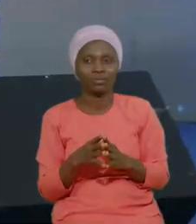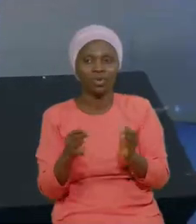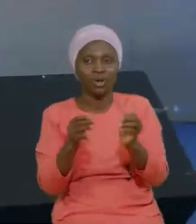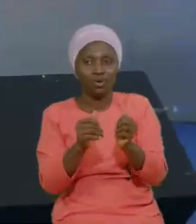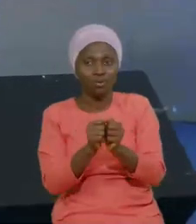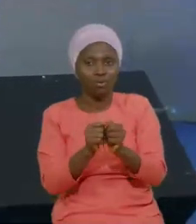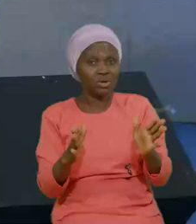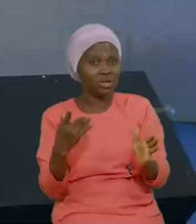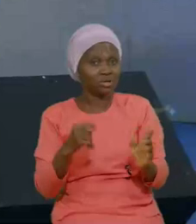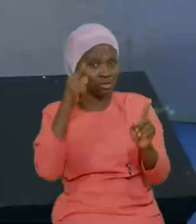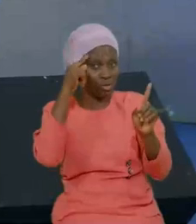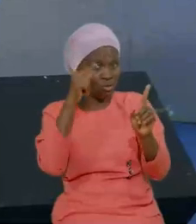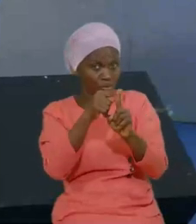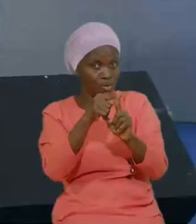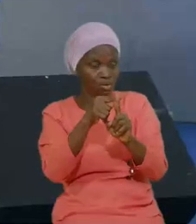autres.